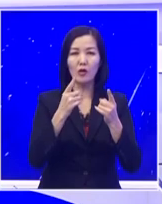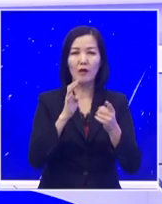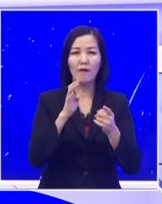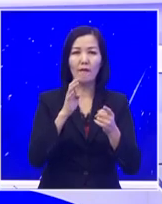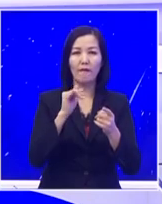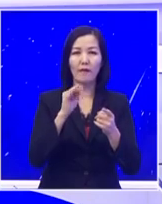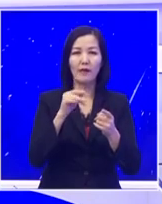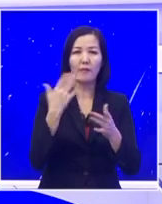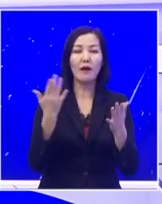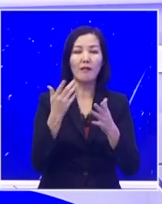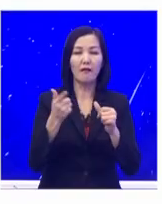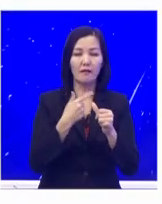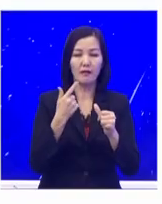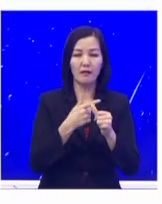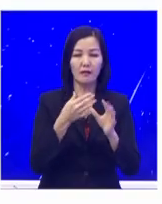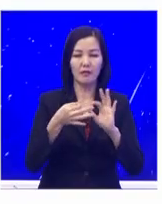Тілші толықтырсын.